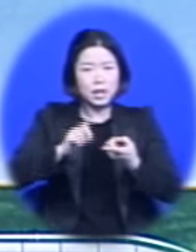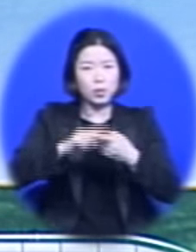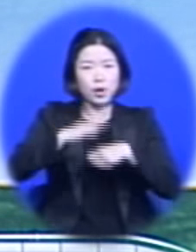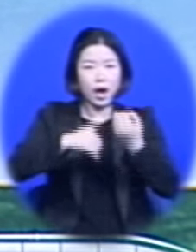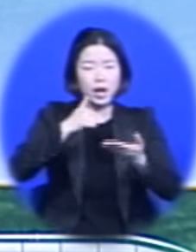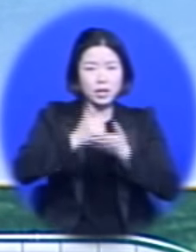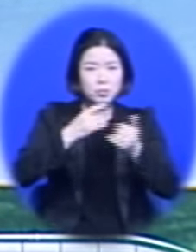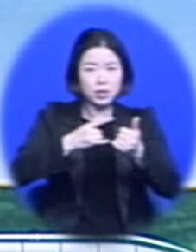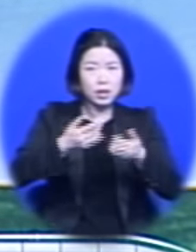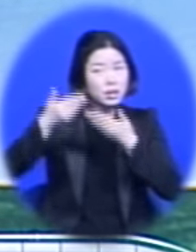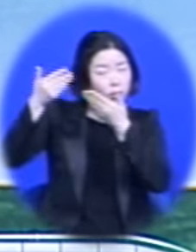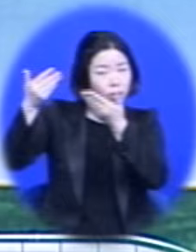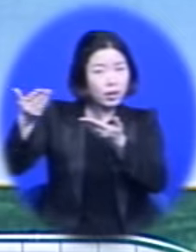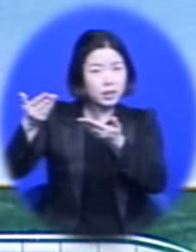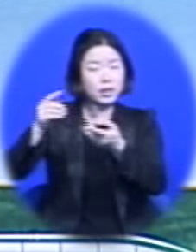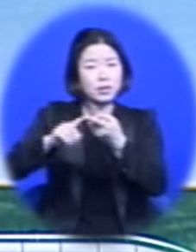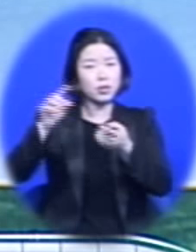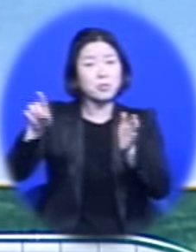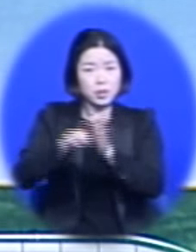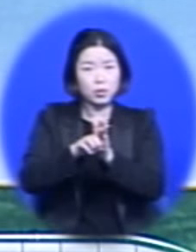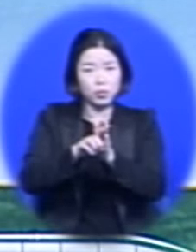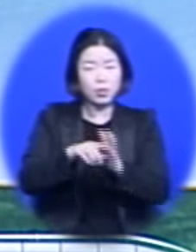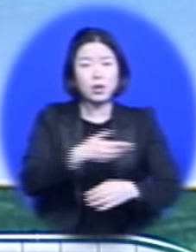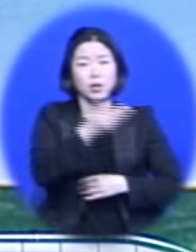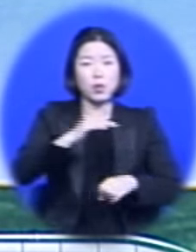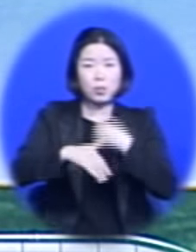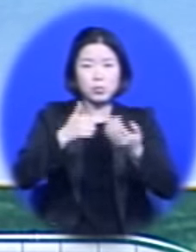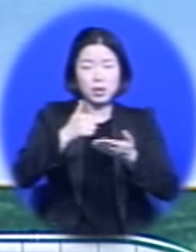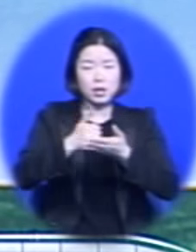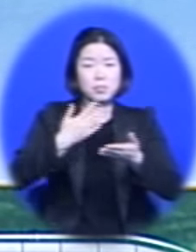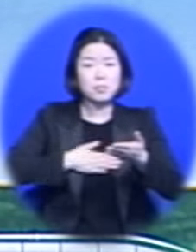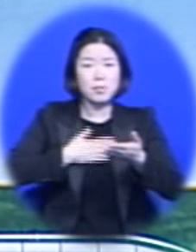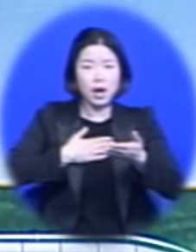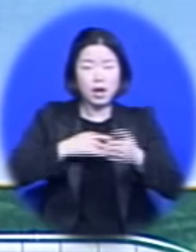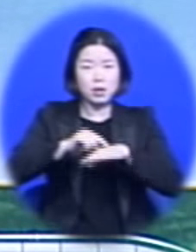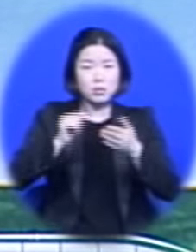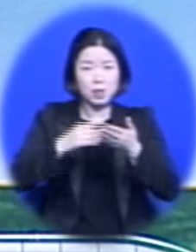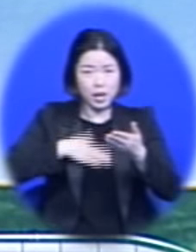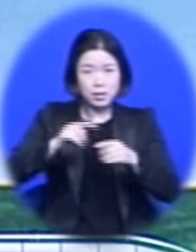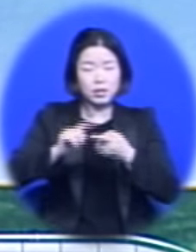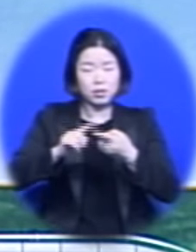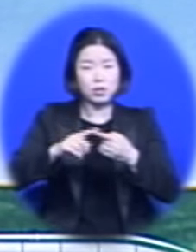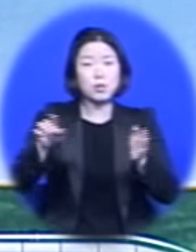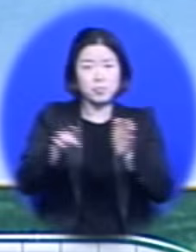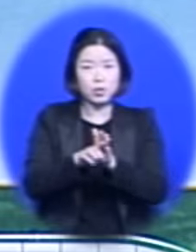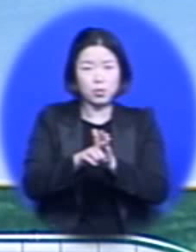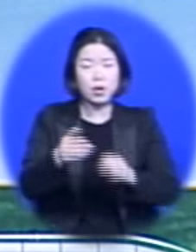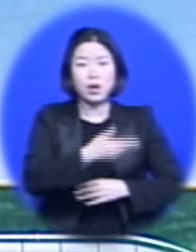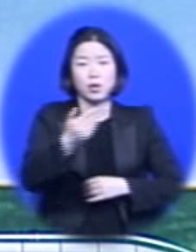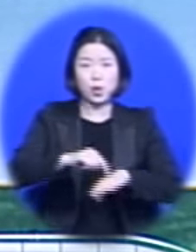걸 진짜 믿고 하나님은 여러분의 마음을 알고 계시다는 걸 믿고 여러분의 마음을